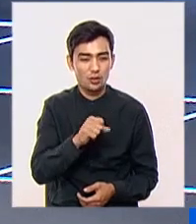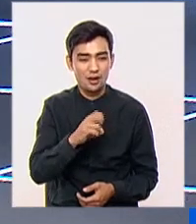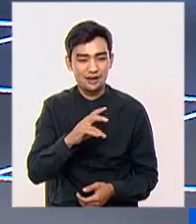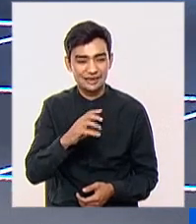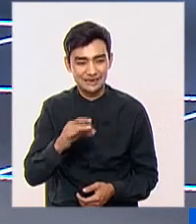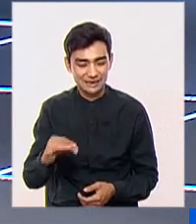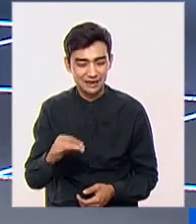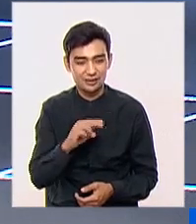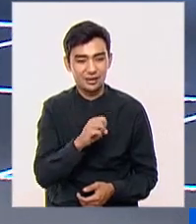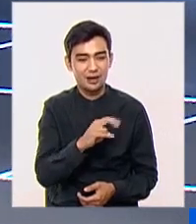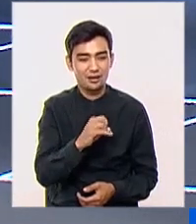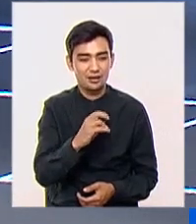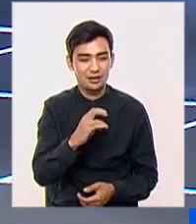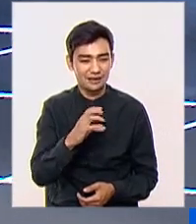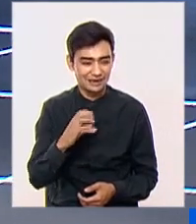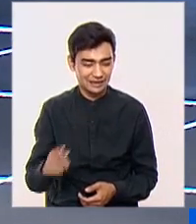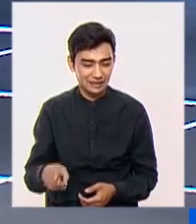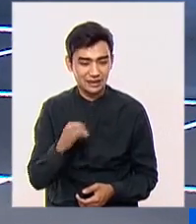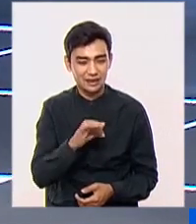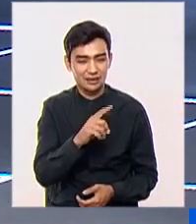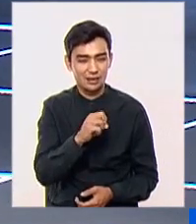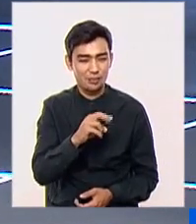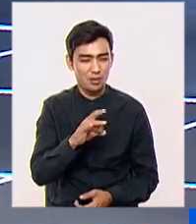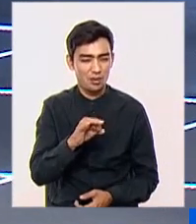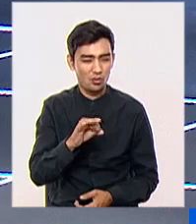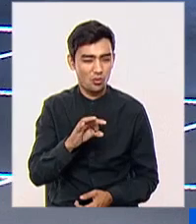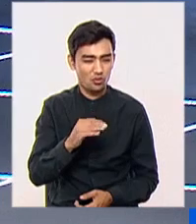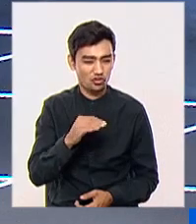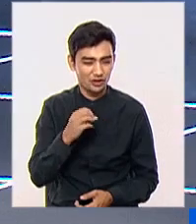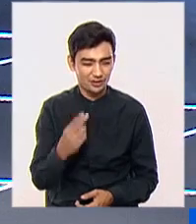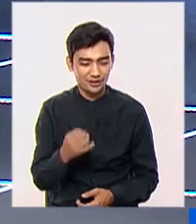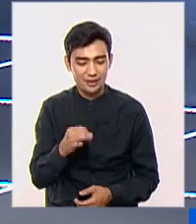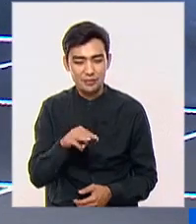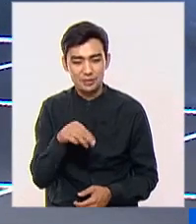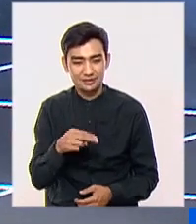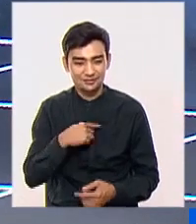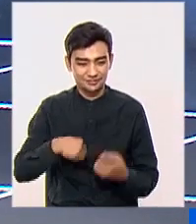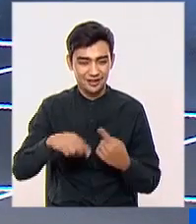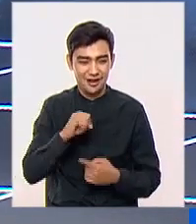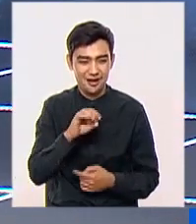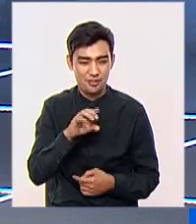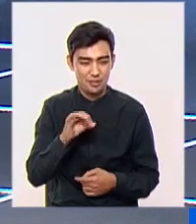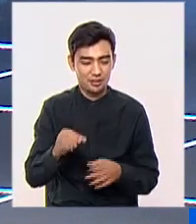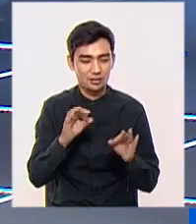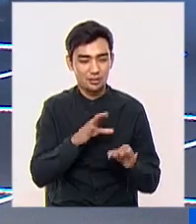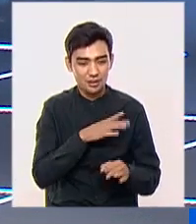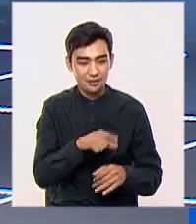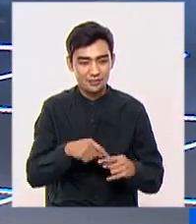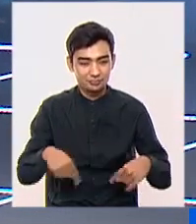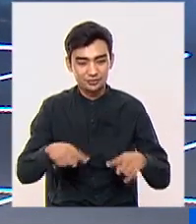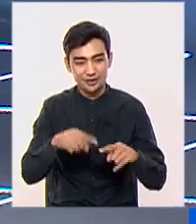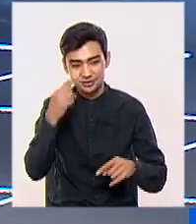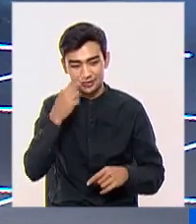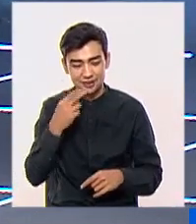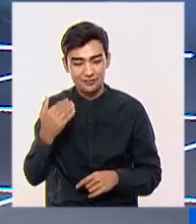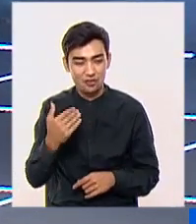Донецкой республиках а также в Запорожской и Херсонской областях представитель МИД нашей республики айбекс модеров подчеркнул что позиция Астаны